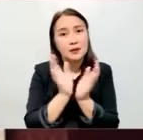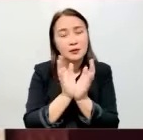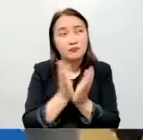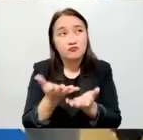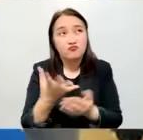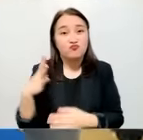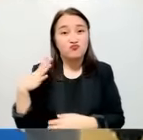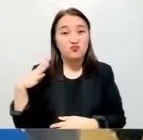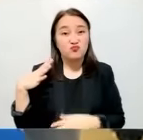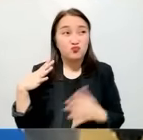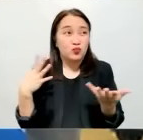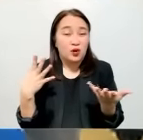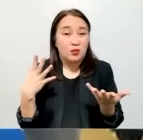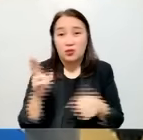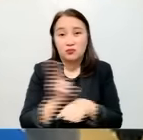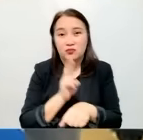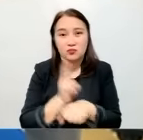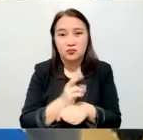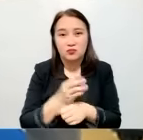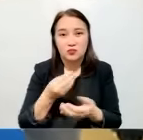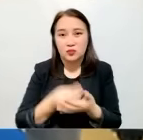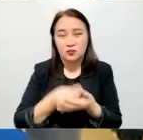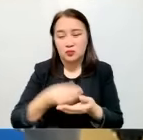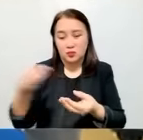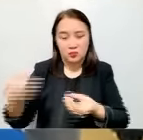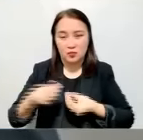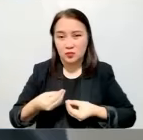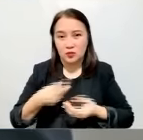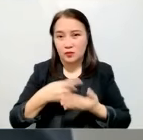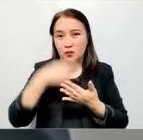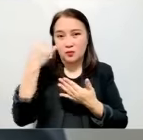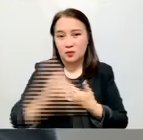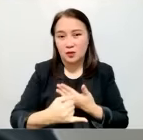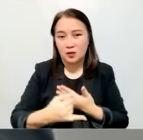nagagasto sa pondong ibinigay ng Kongreso para sa programang AKAP.